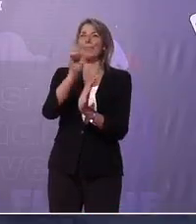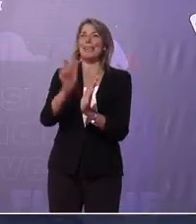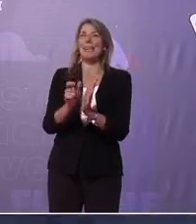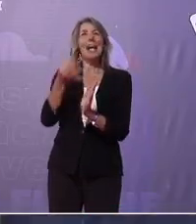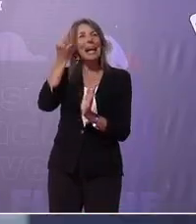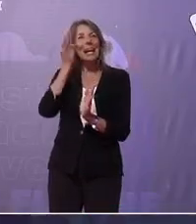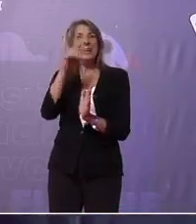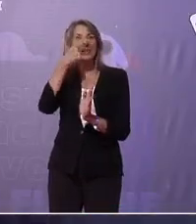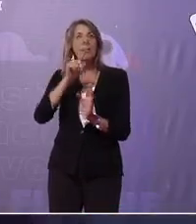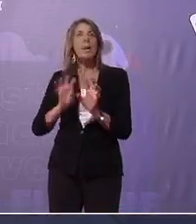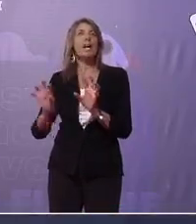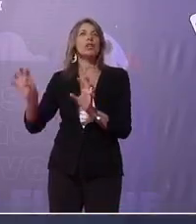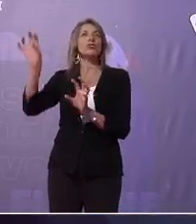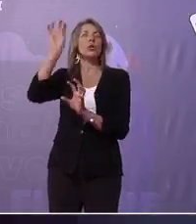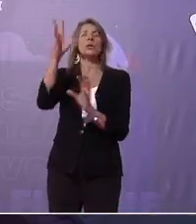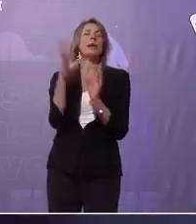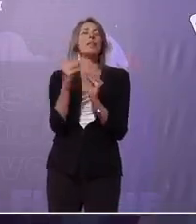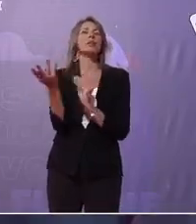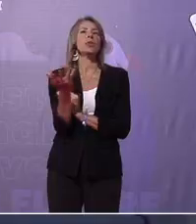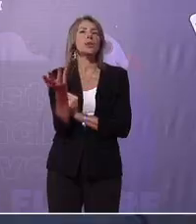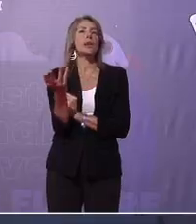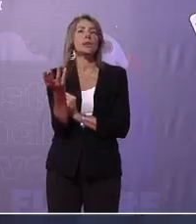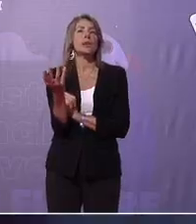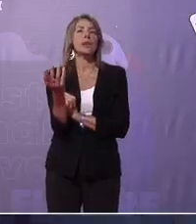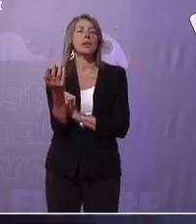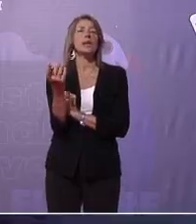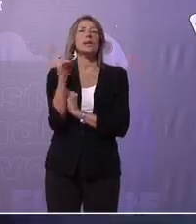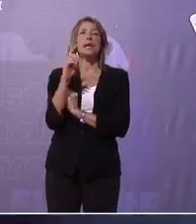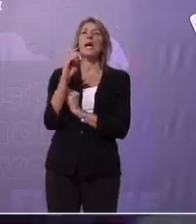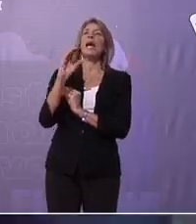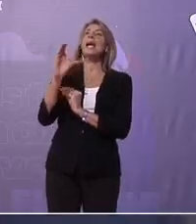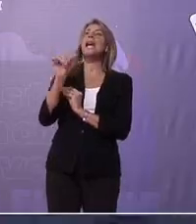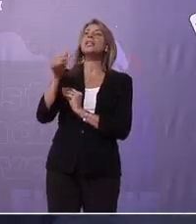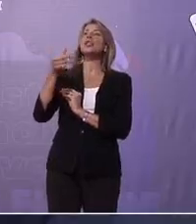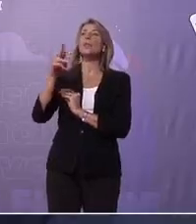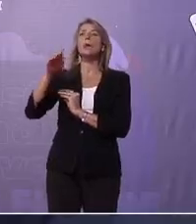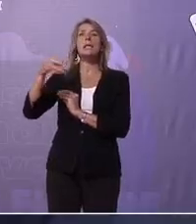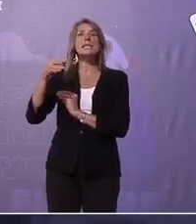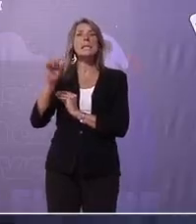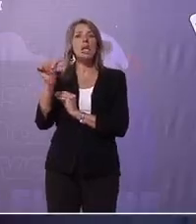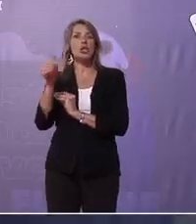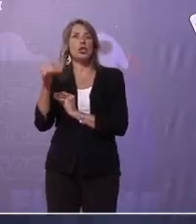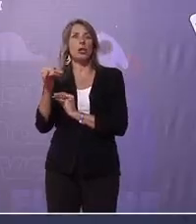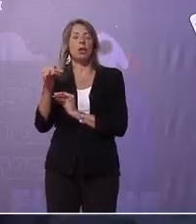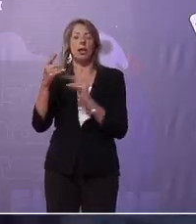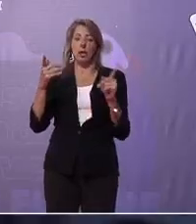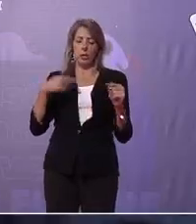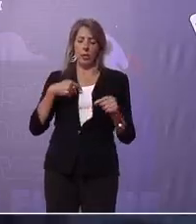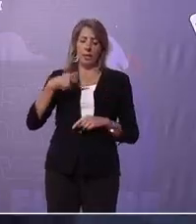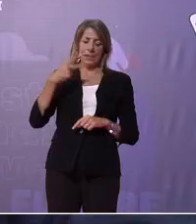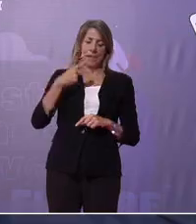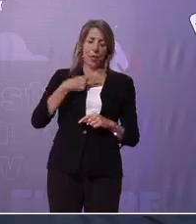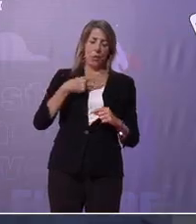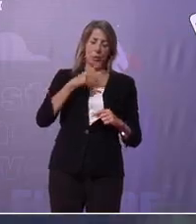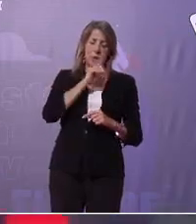delle nostre regioni fatto di che cosa di customization noi siamo secondo paese manifatturiero in Europa secondo paese per